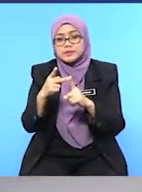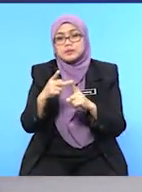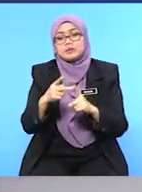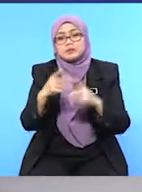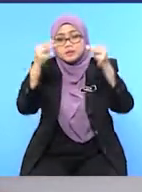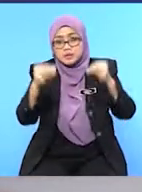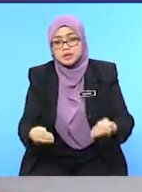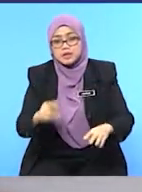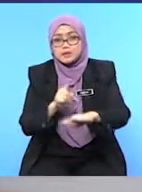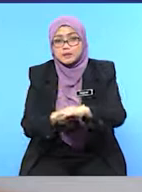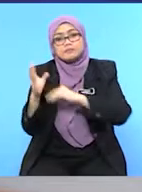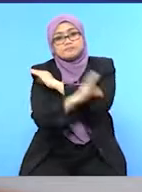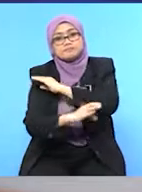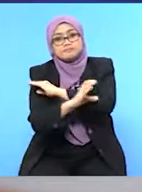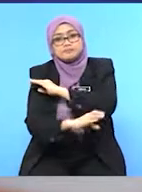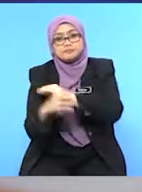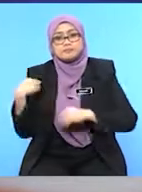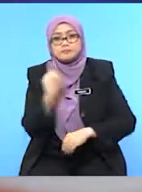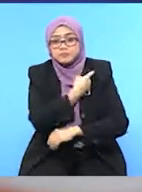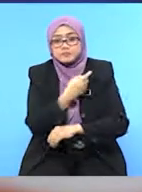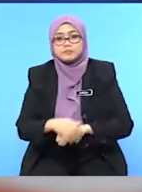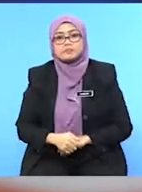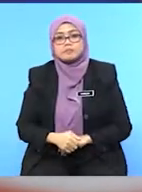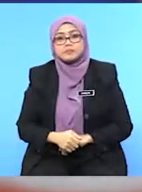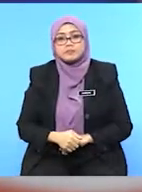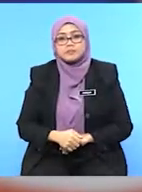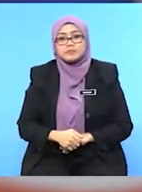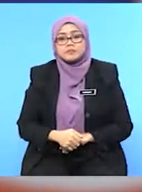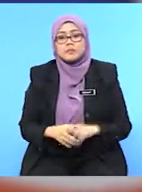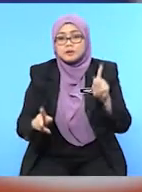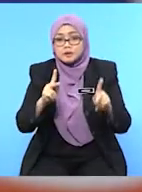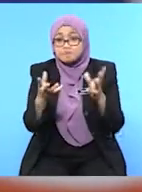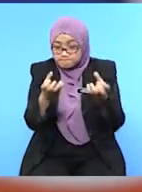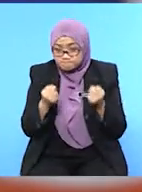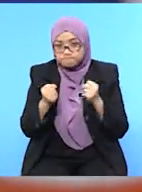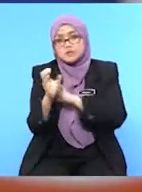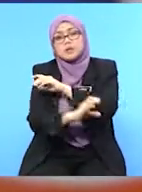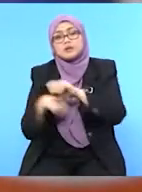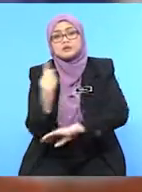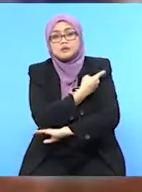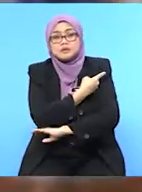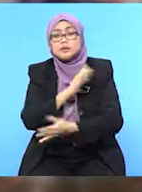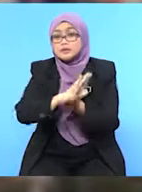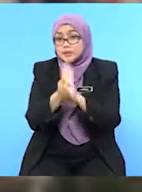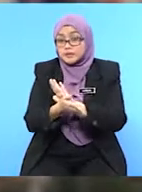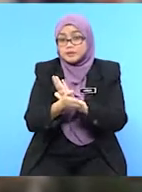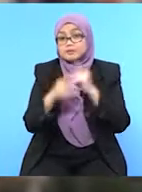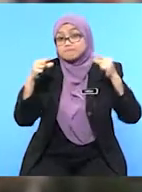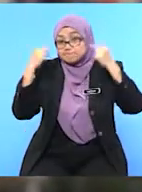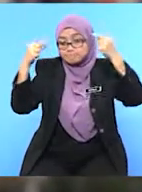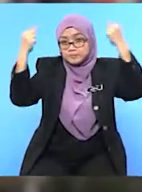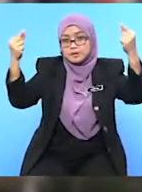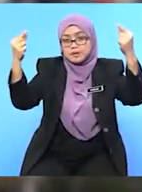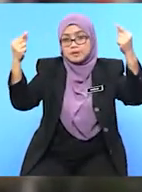disebabkan pepaduan ini amat penting dalam membentuk negara yang gemilang dan terbilang kemah ke pihak kerajaan telah